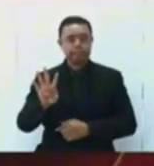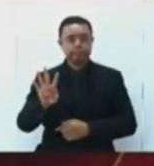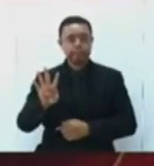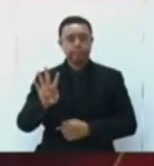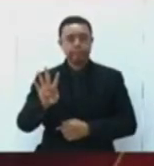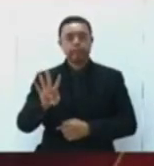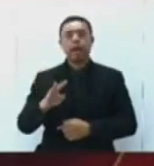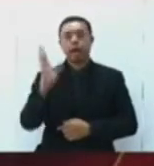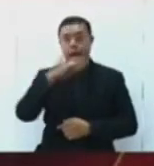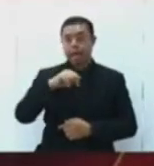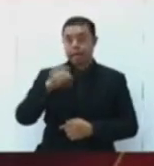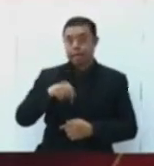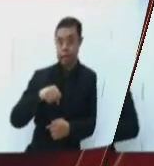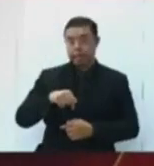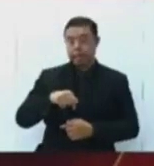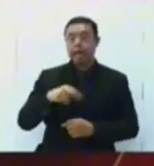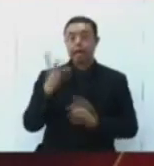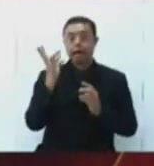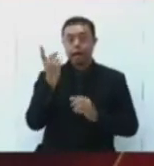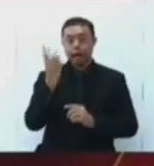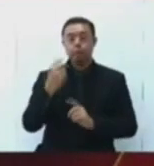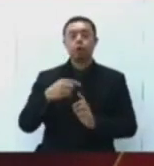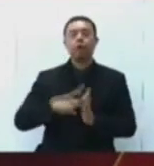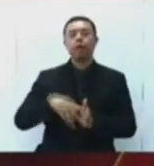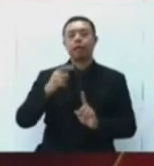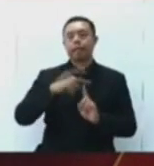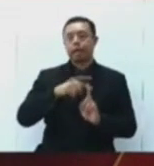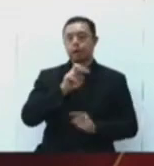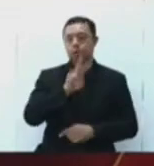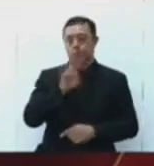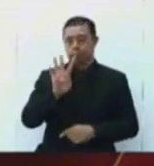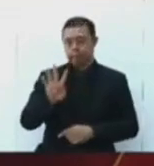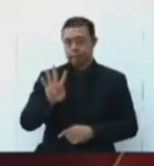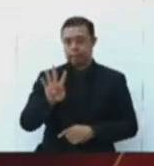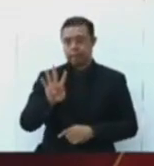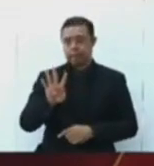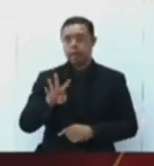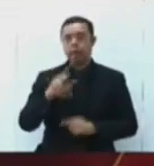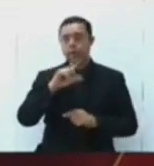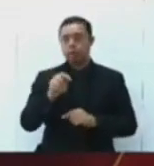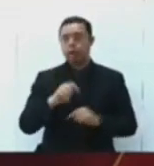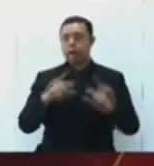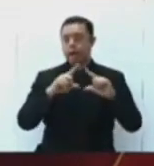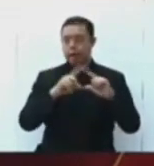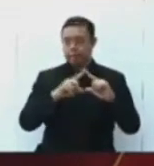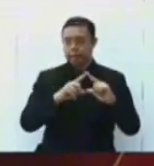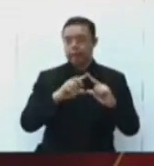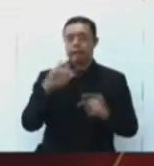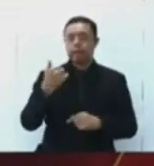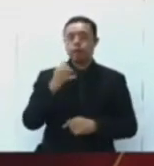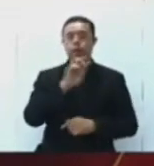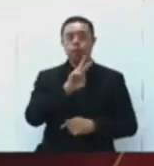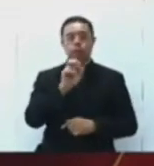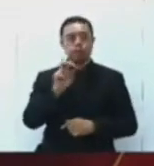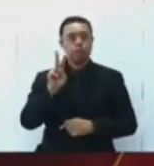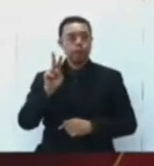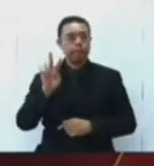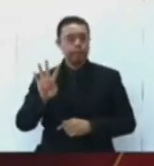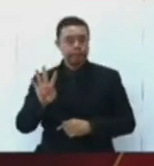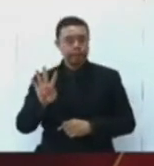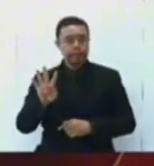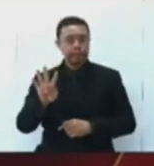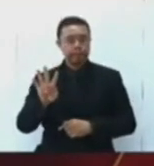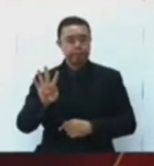2024 pada hari ini Rabu tanggal 24 bulan April tahun